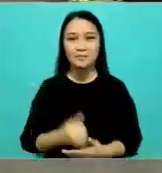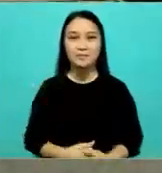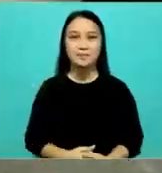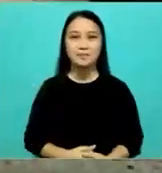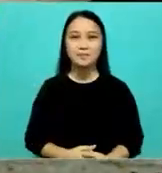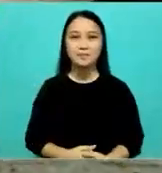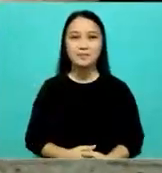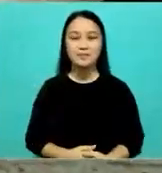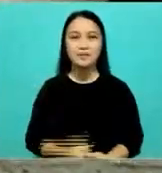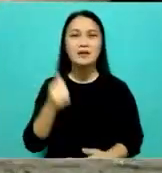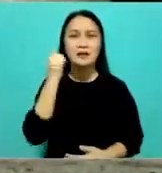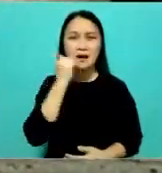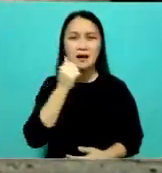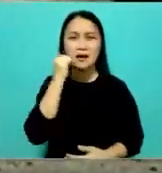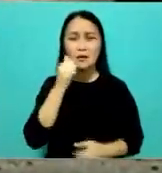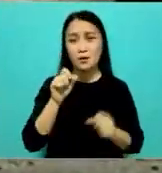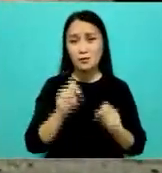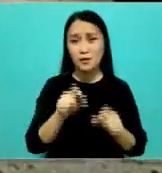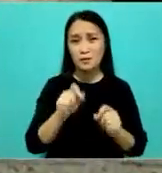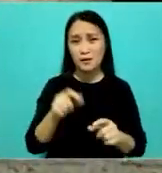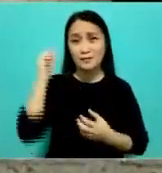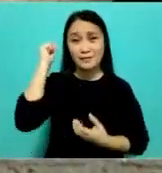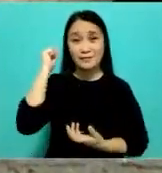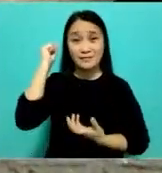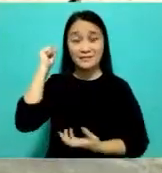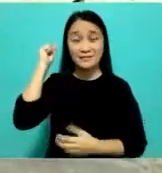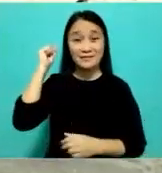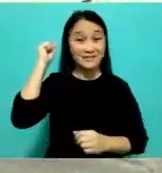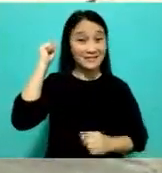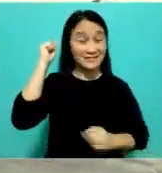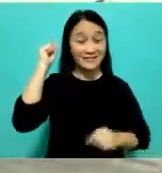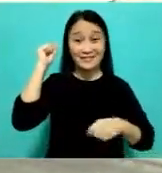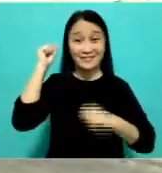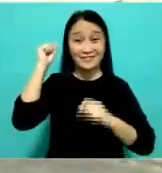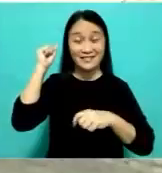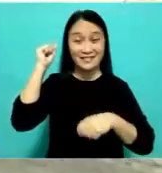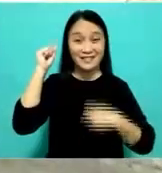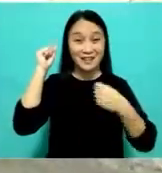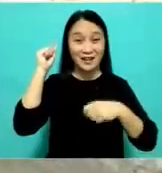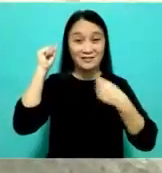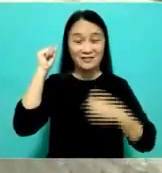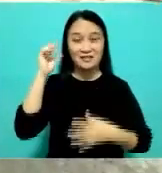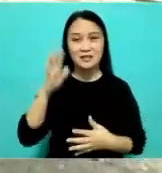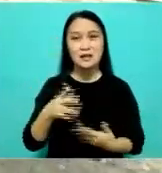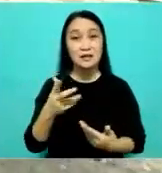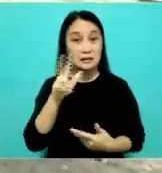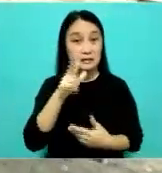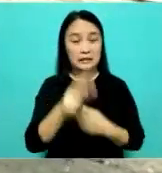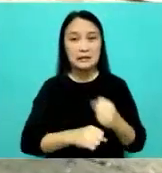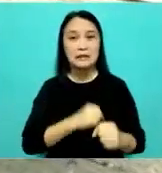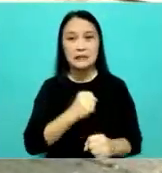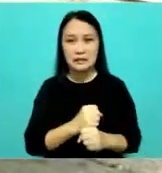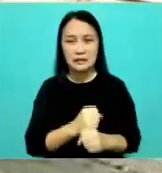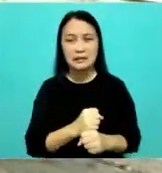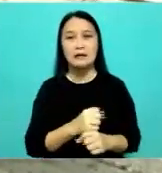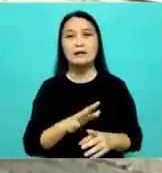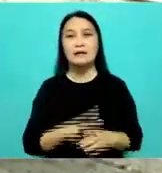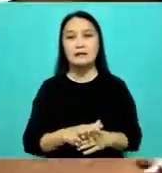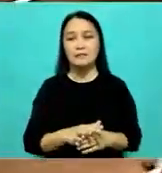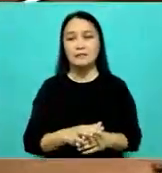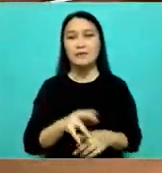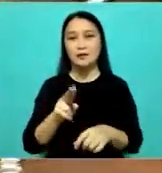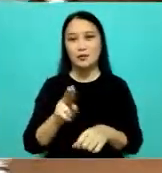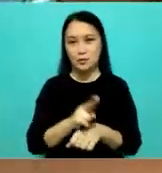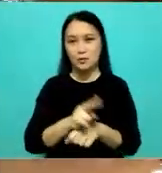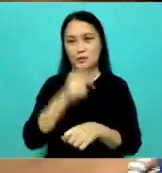Araw-araw nagbebenta ng taho sa kanto ng Shaw Boulevard ang Angelita. Tatlong taon na niya itong ginagawa bilang pantustos sa kanilang pamilya. Buti na lang